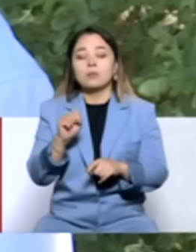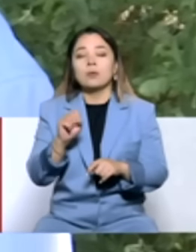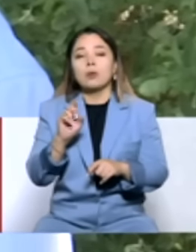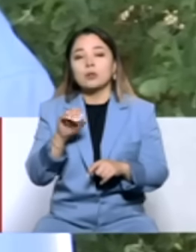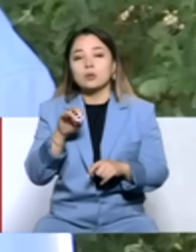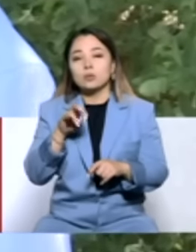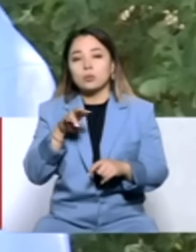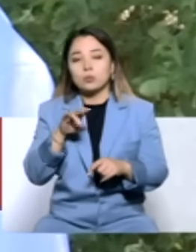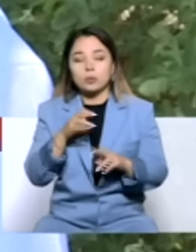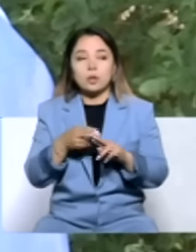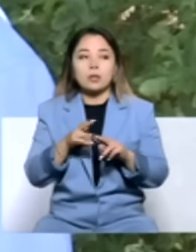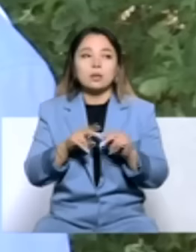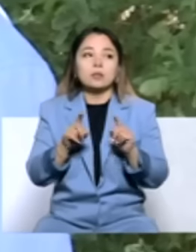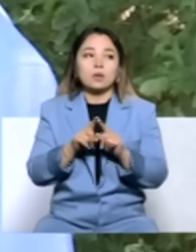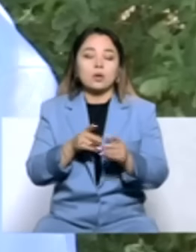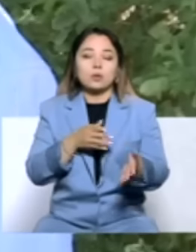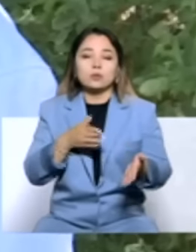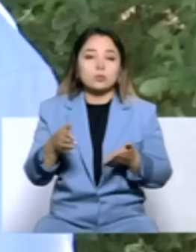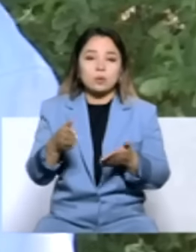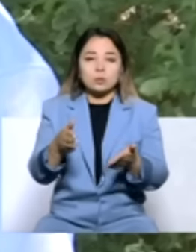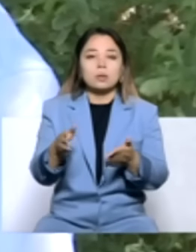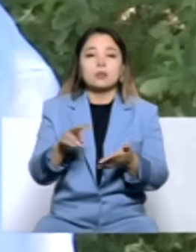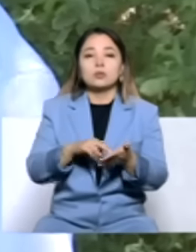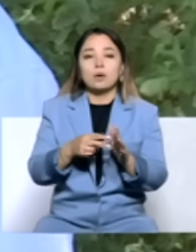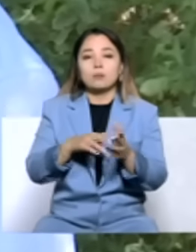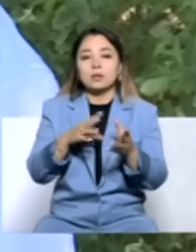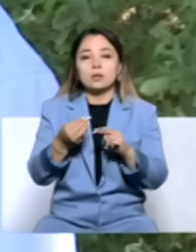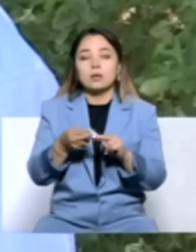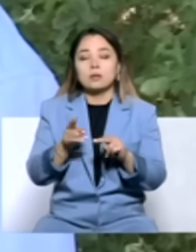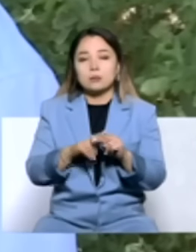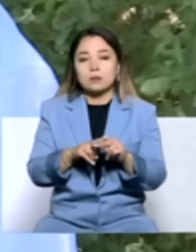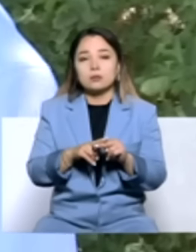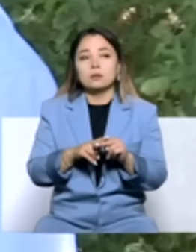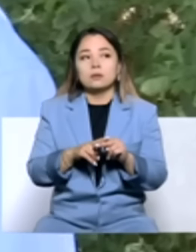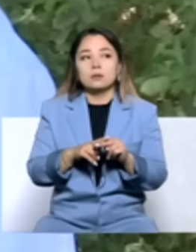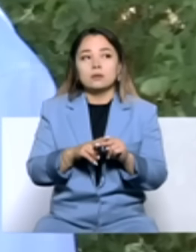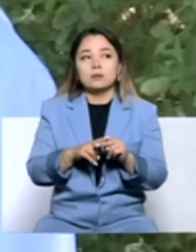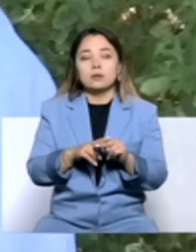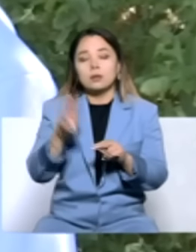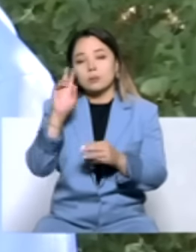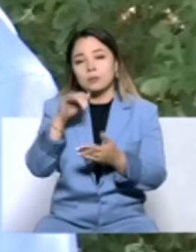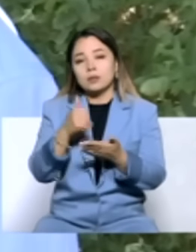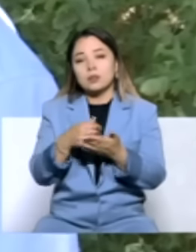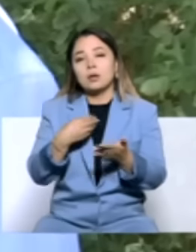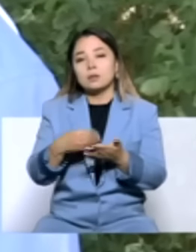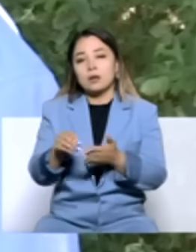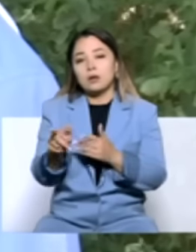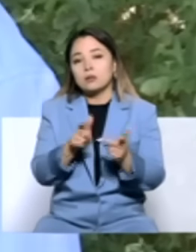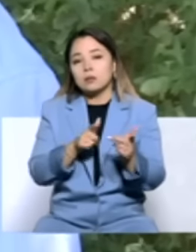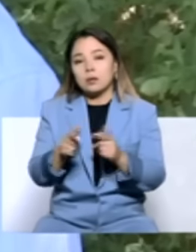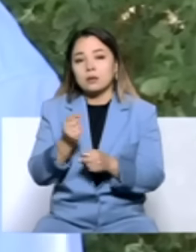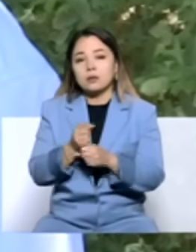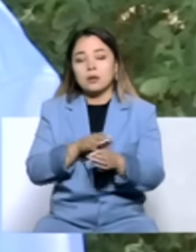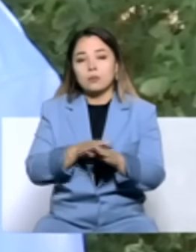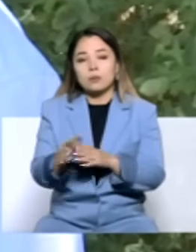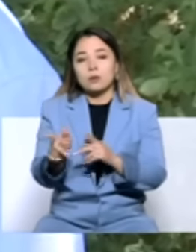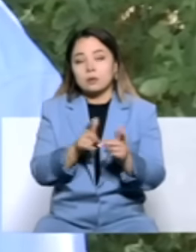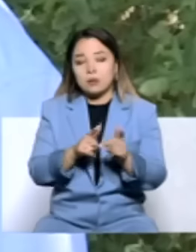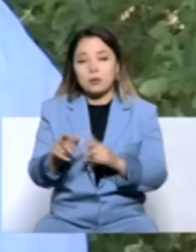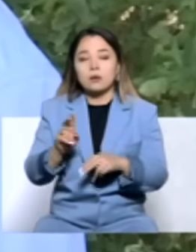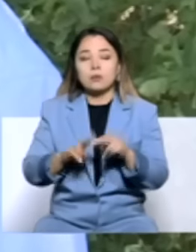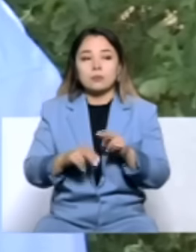ауылына дейін. Ол жоба бойынша, яғни жаңа мемлекеттік сатып алу рәсімдері толығымен өткізілген. Қазіргі таңда